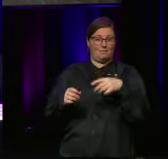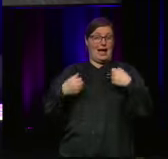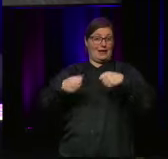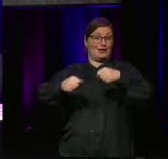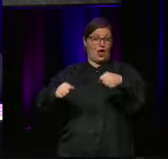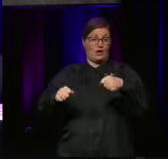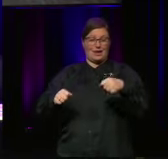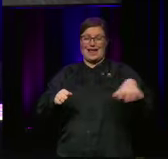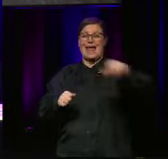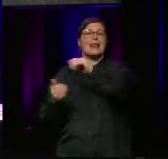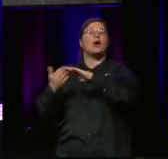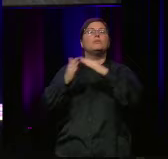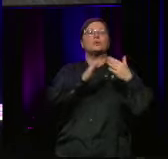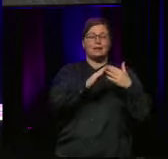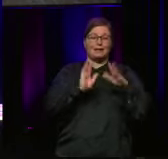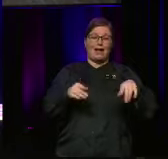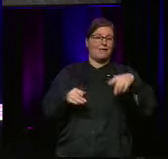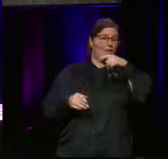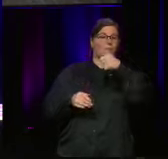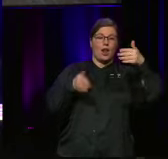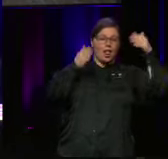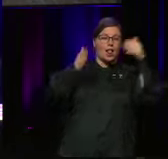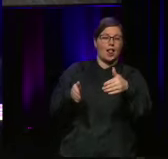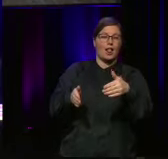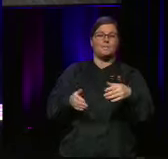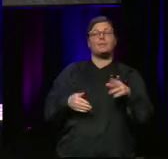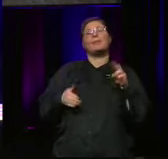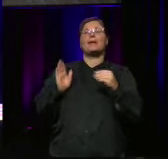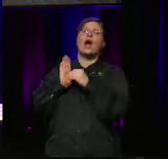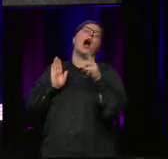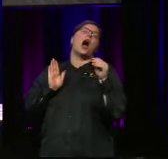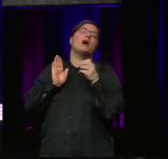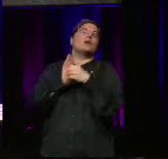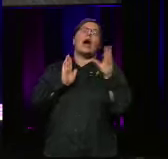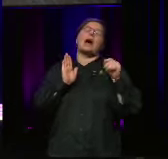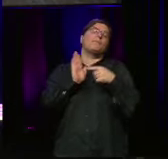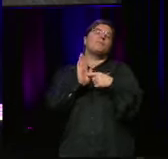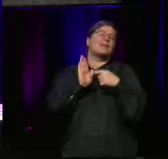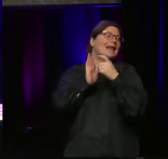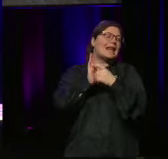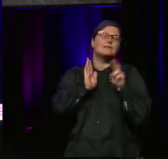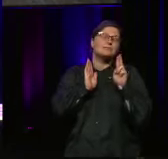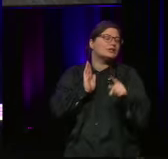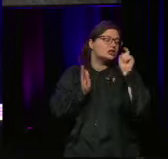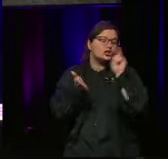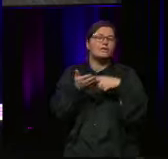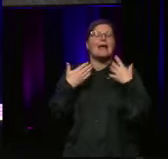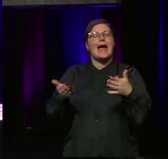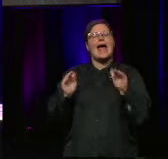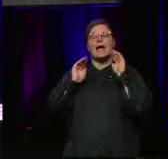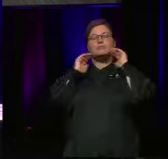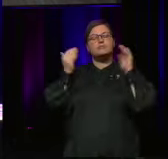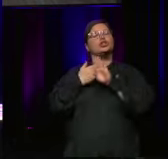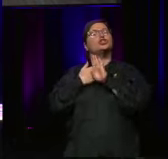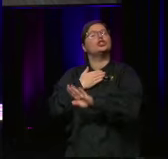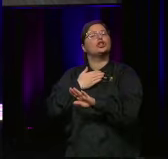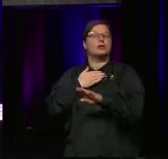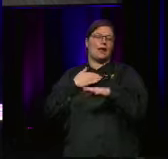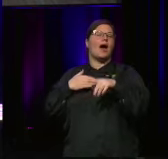HBTQI-plus-aktörerna och hela det communityt. Under förespegling att det här skulle vara till för att då skydda den ungerska befolkningen.